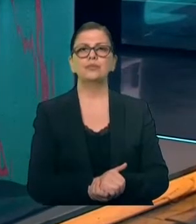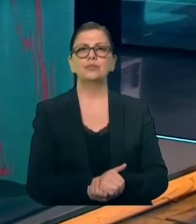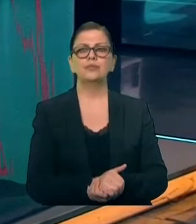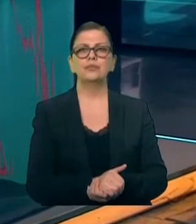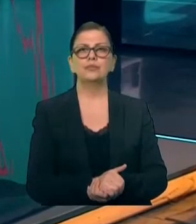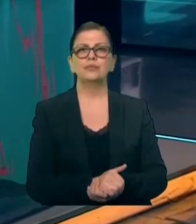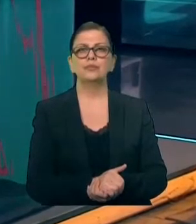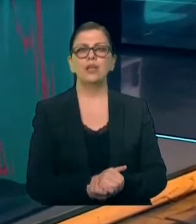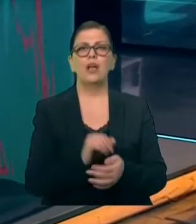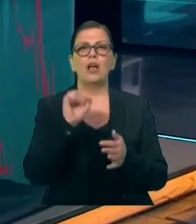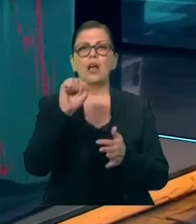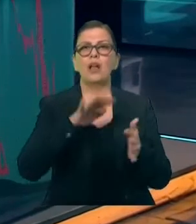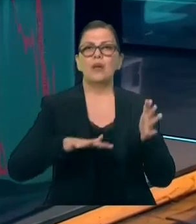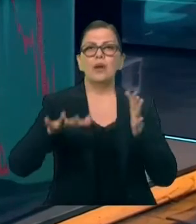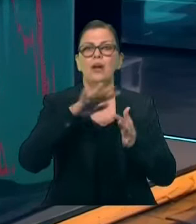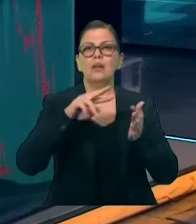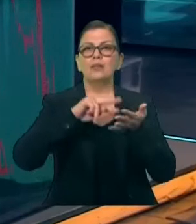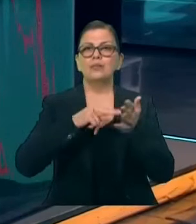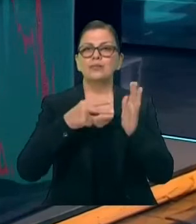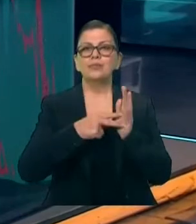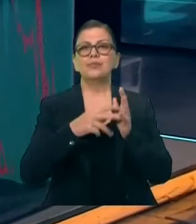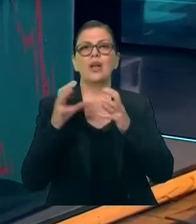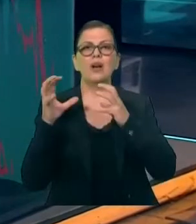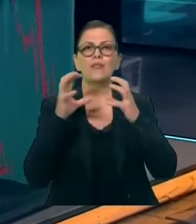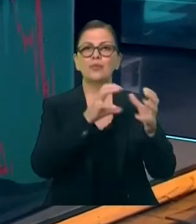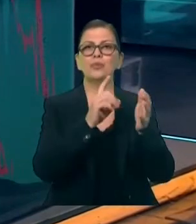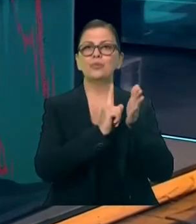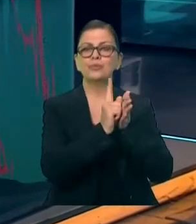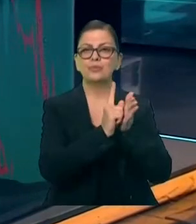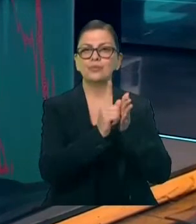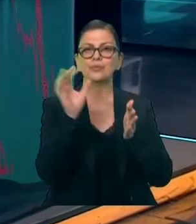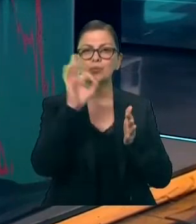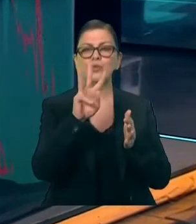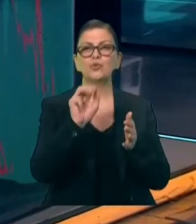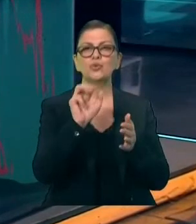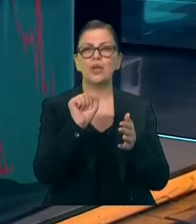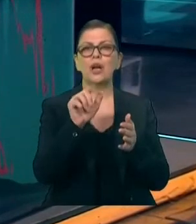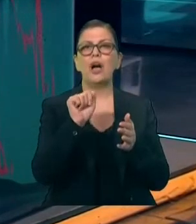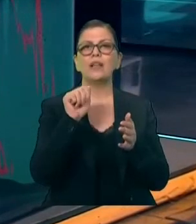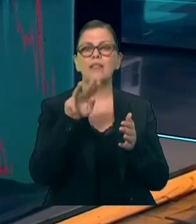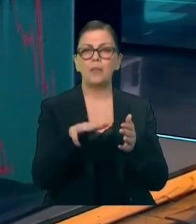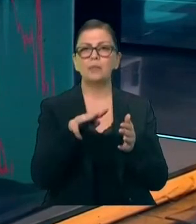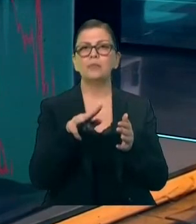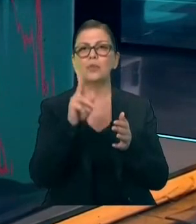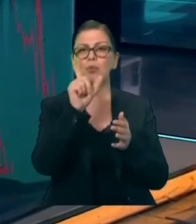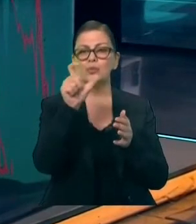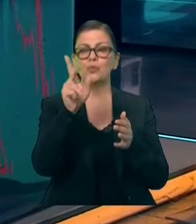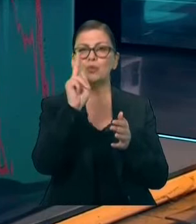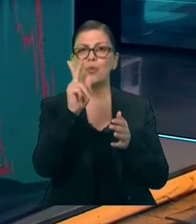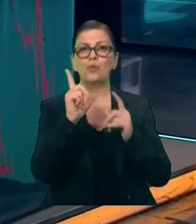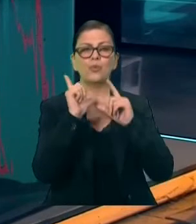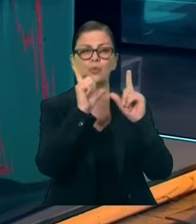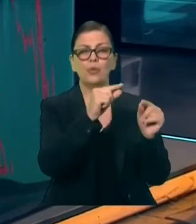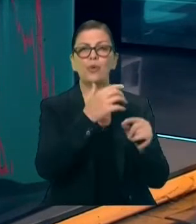Geri gəlmişkən, Qarabağa təşkil edilən müntəzəm marşrut avtobusları ilə Şuşa və Ağdama səfər edəcək şəxslərin bilet alması